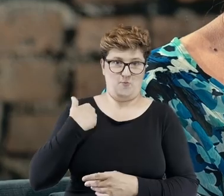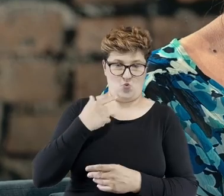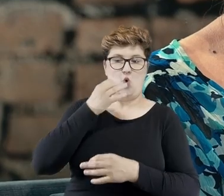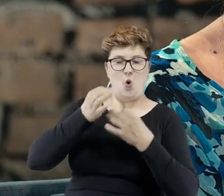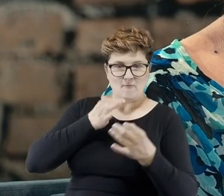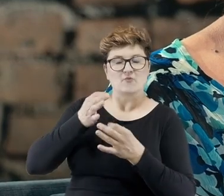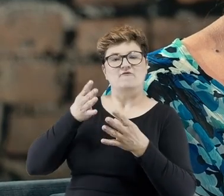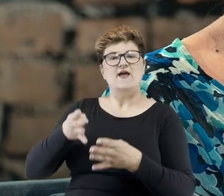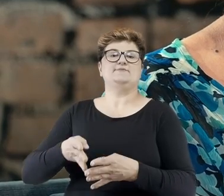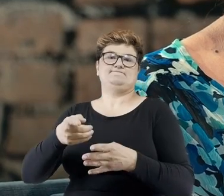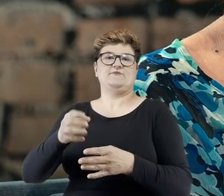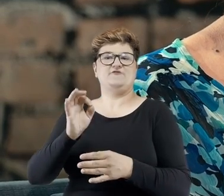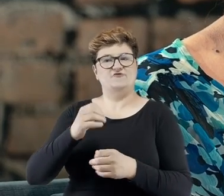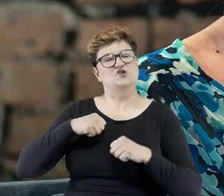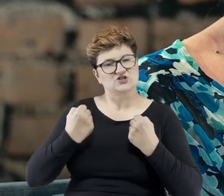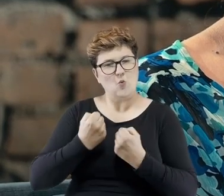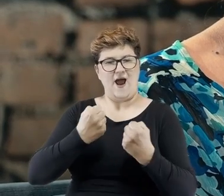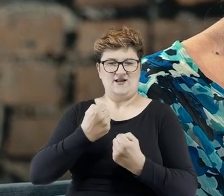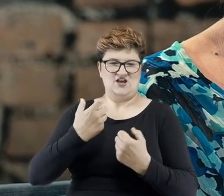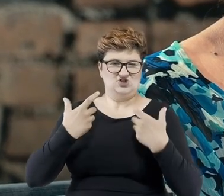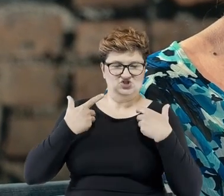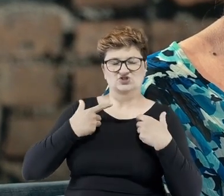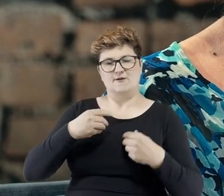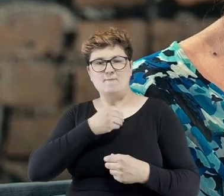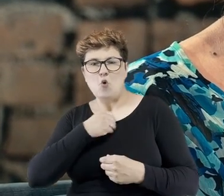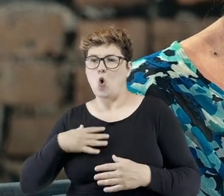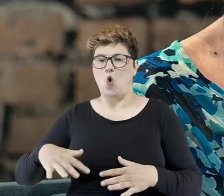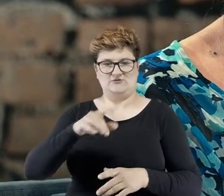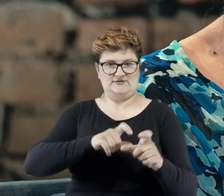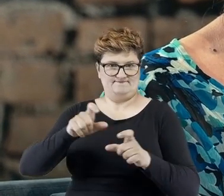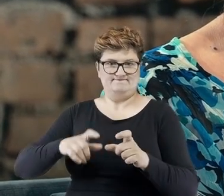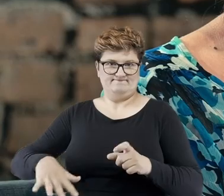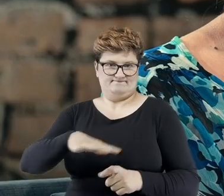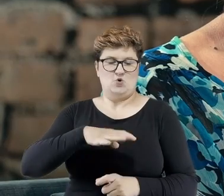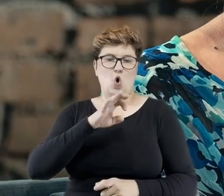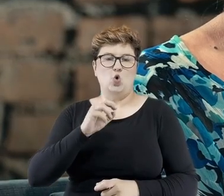o jej wkładzie w życie polonijne na Oruni. Dzisiaj ten temat rozwiniemy.